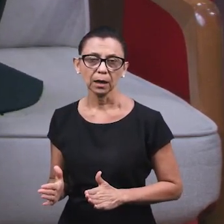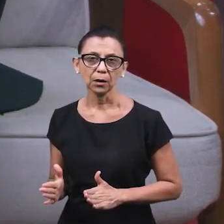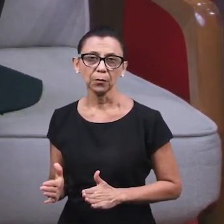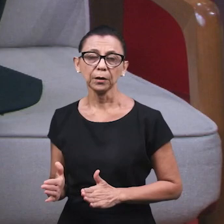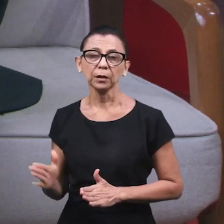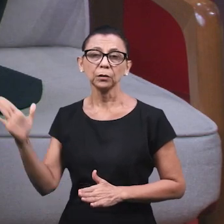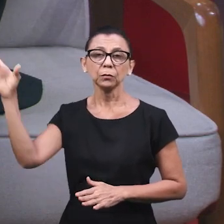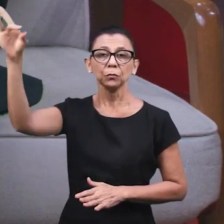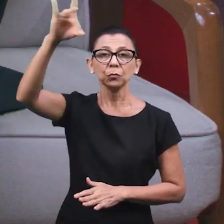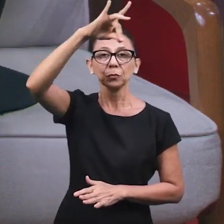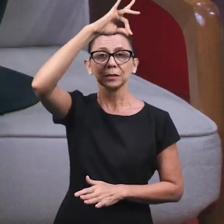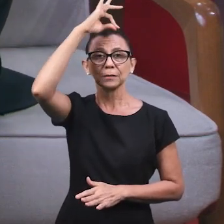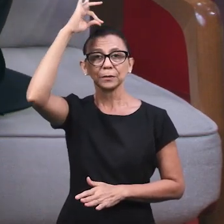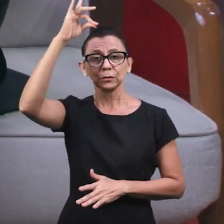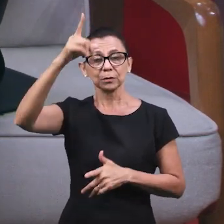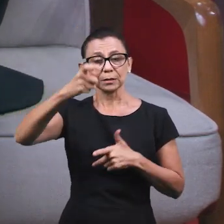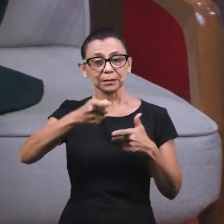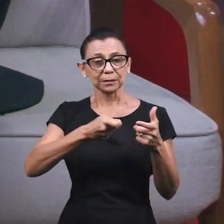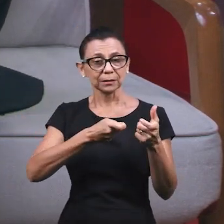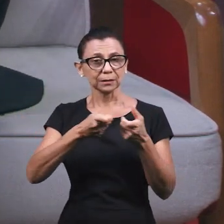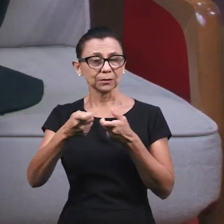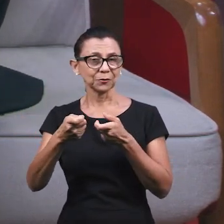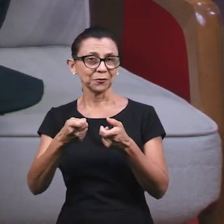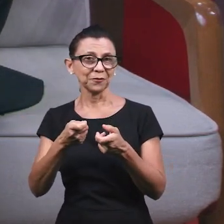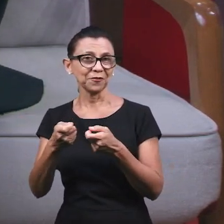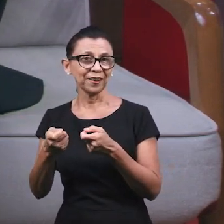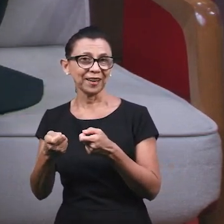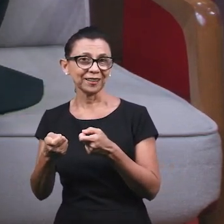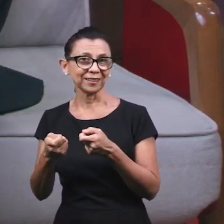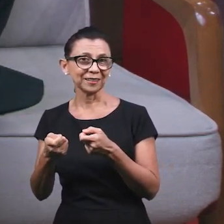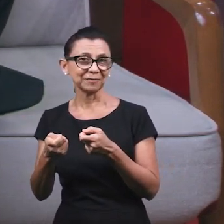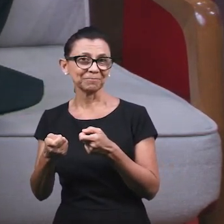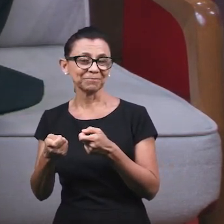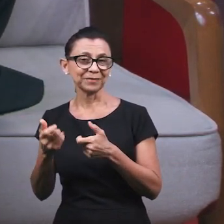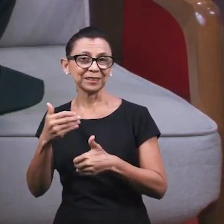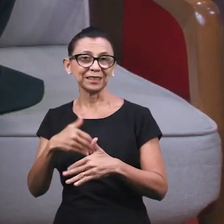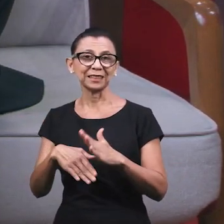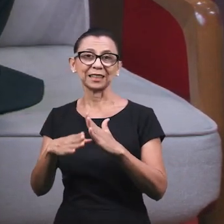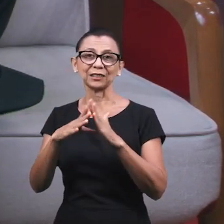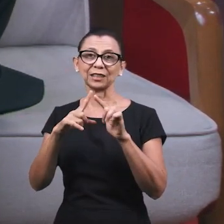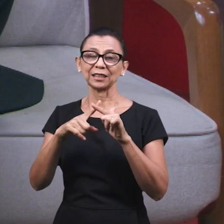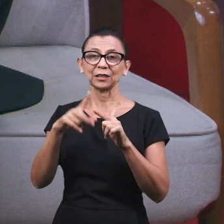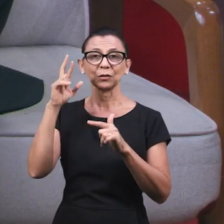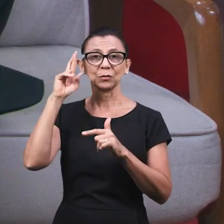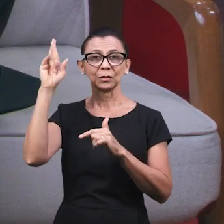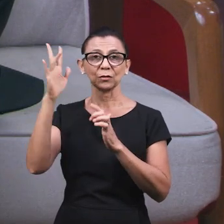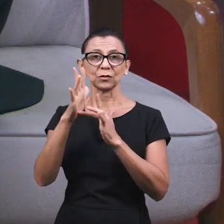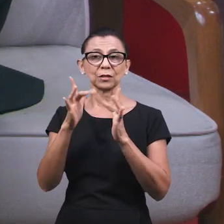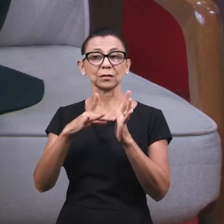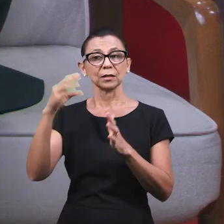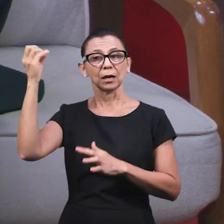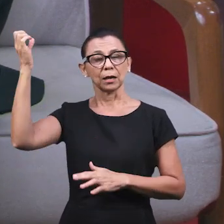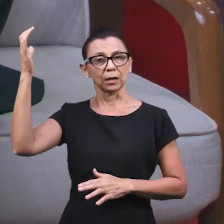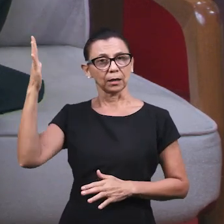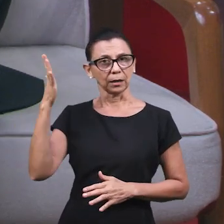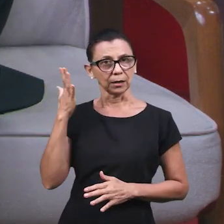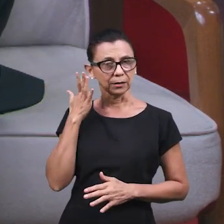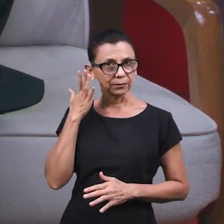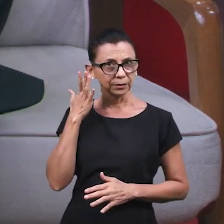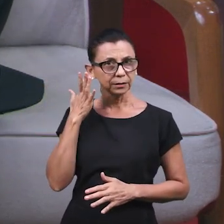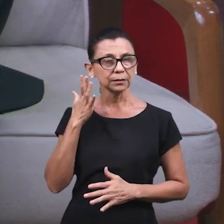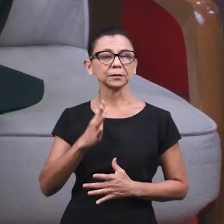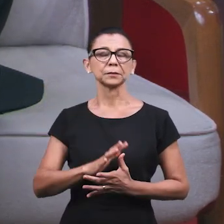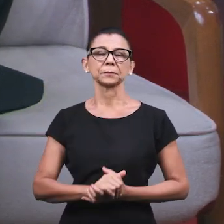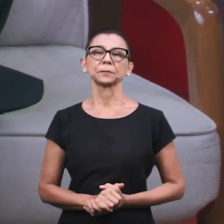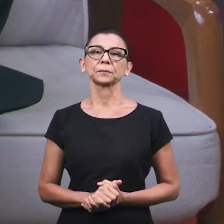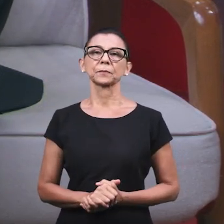elle a le gouvernement du Saint-Esprit et en elle, dans son sein, Jésus est connu et est révélé. Et